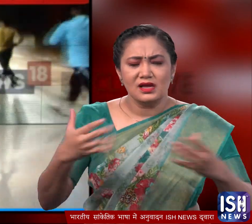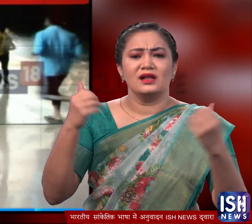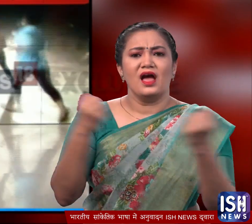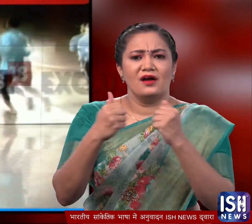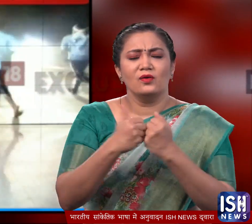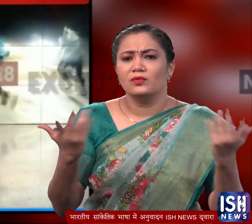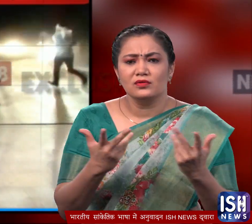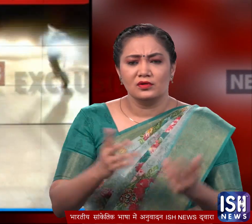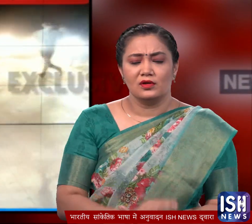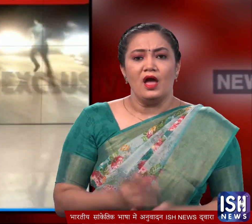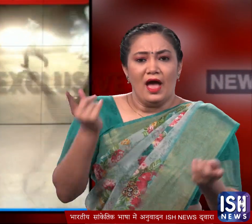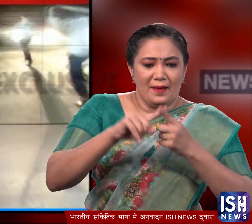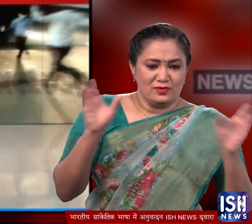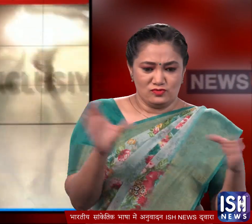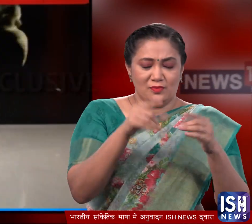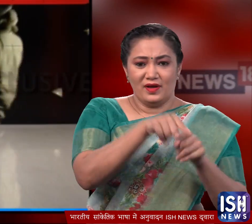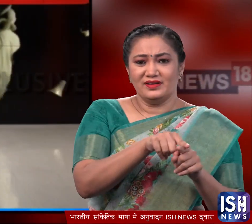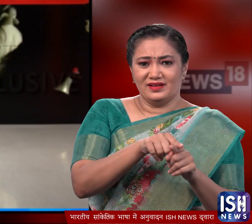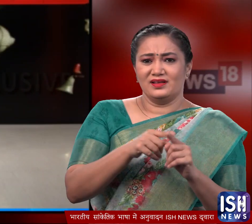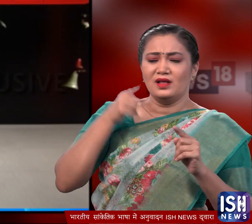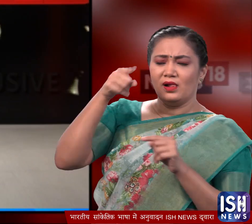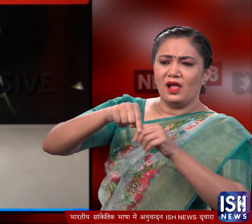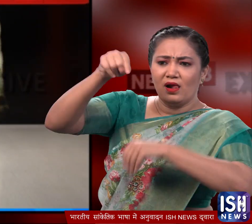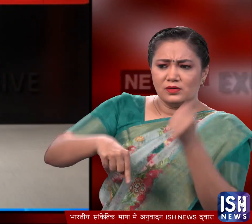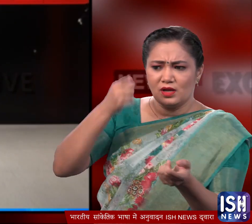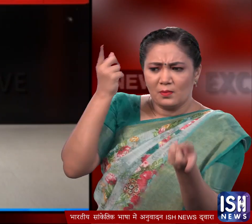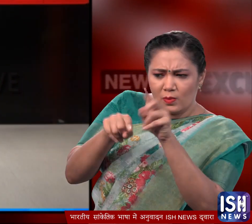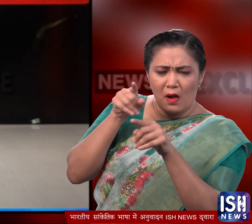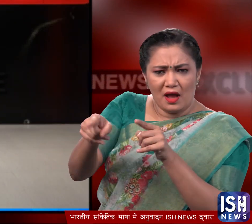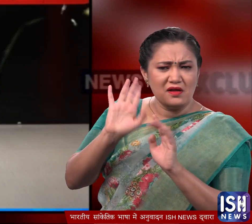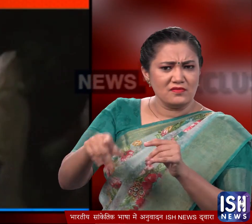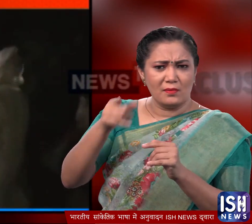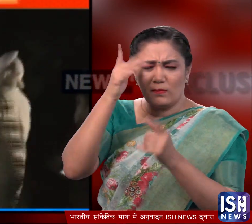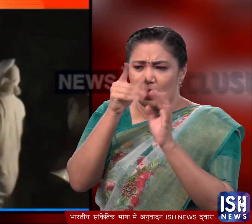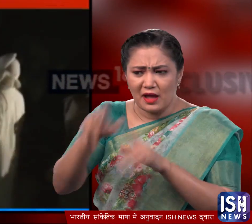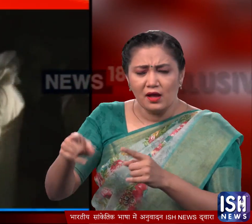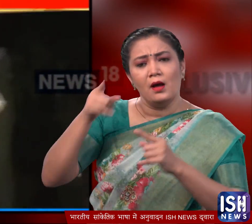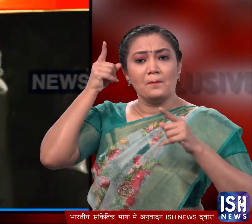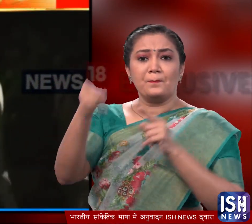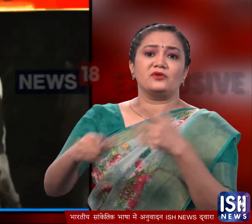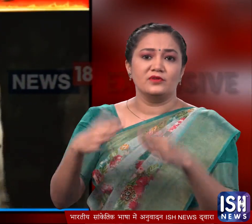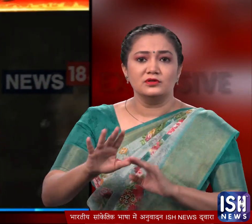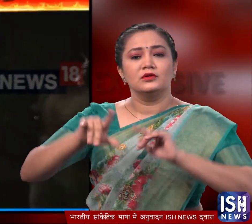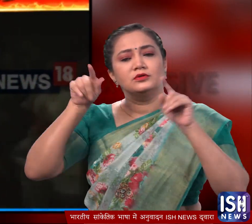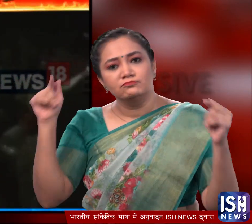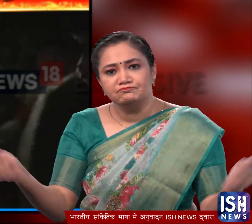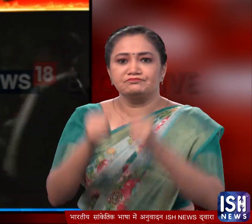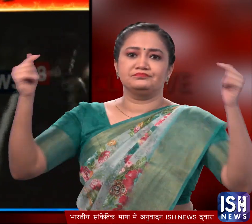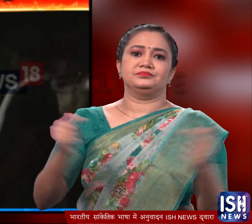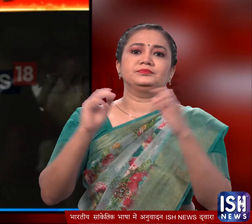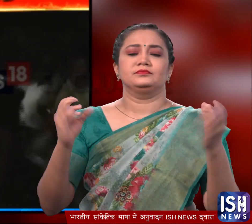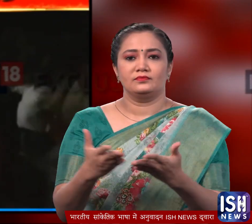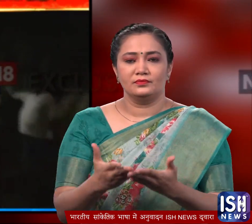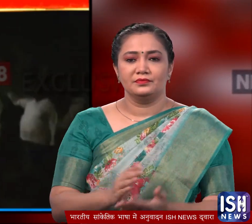खड़ा हुआ जब एक पक्ष के कुछ लोगों ने दूसरे पर चुनाव में धांधली का आरोप लगाया और उनसे इस बात पर उलझ